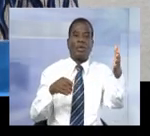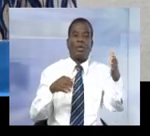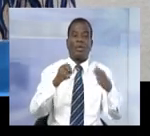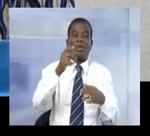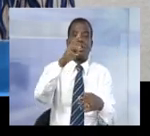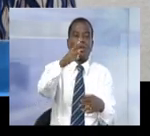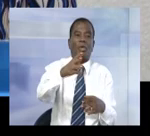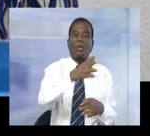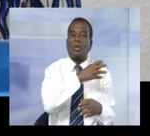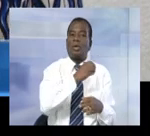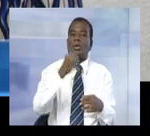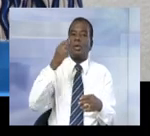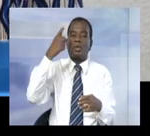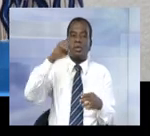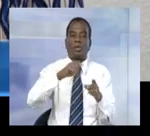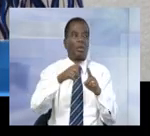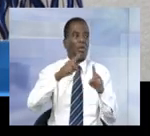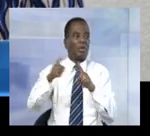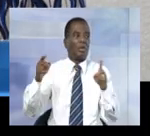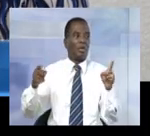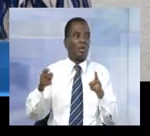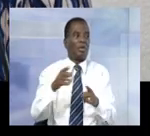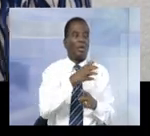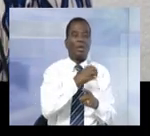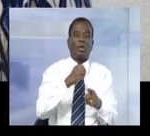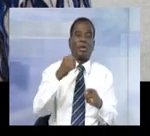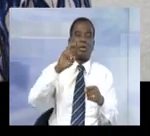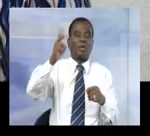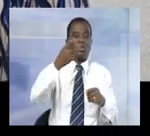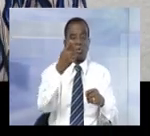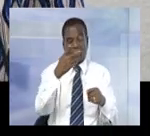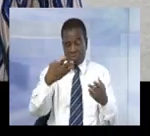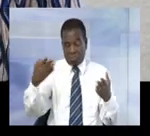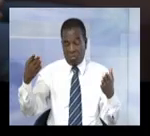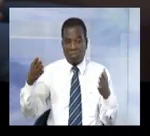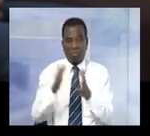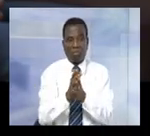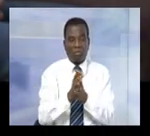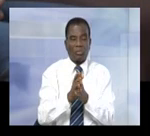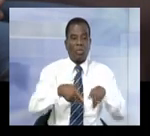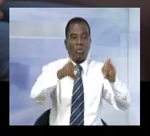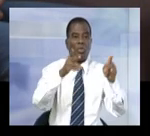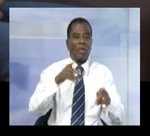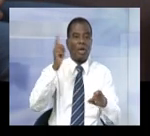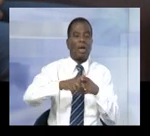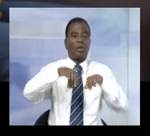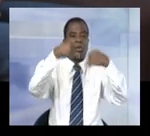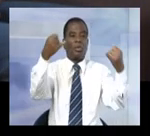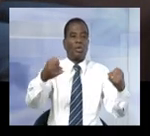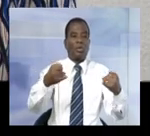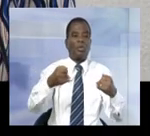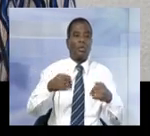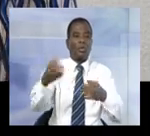de gestion à laquelle s'ajoute l'abonnement groupé du gouvernement et d'autres institutions également, qui devrait permettre à ce média d'État d'accroître